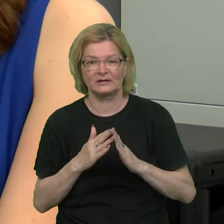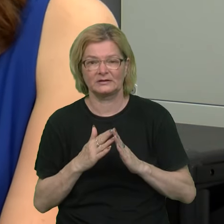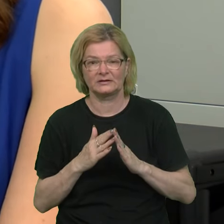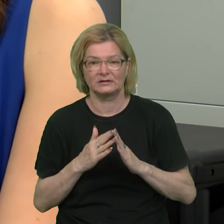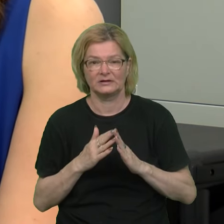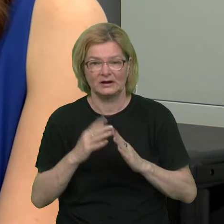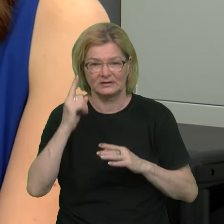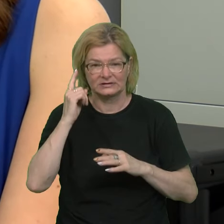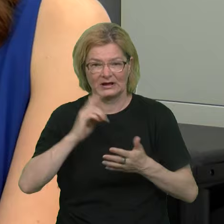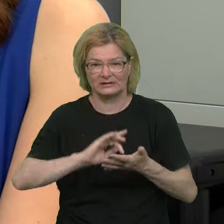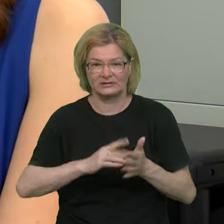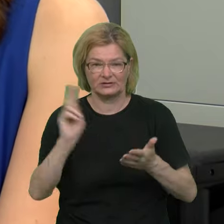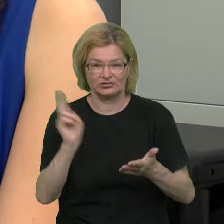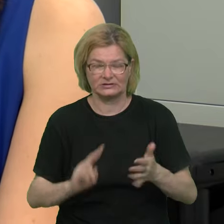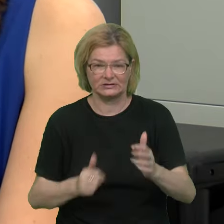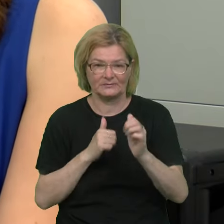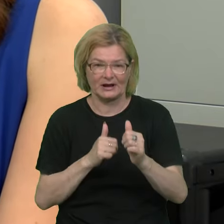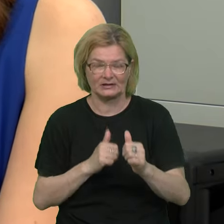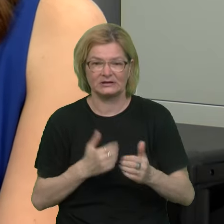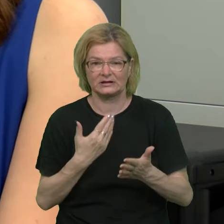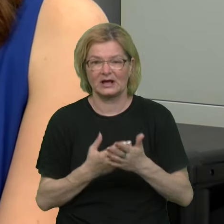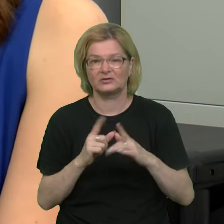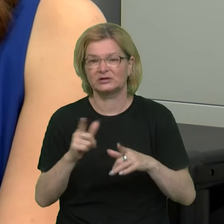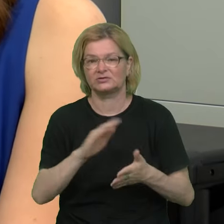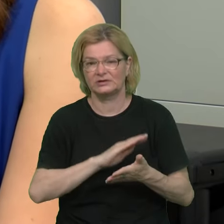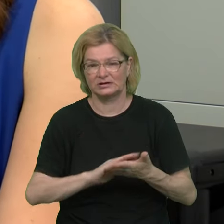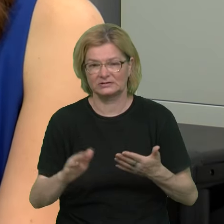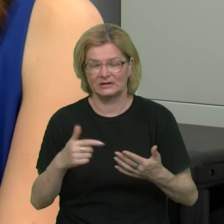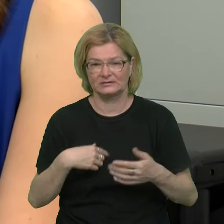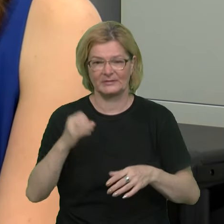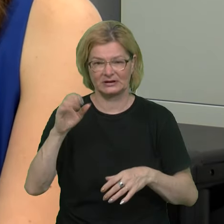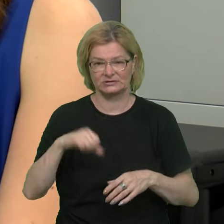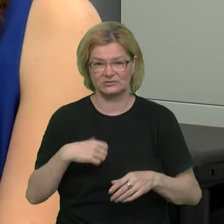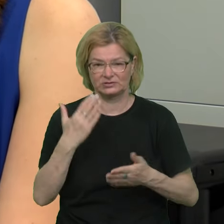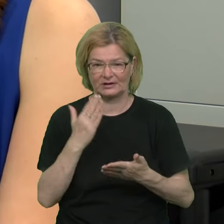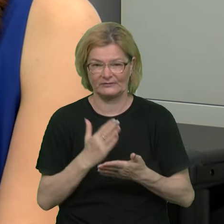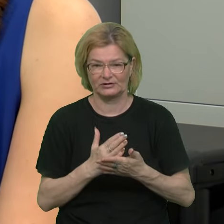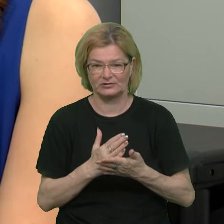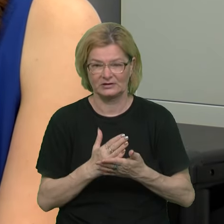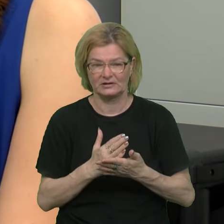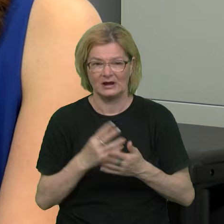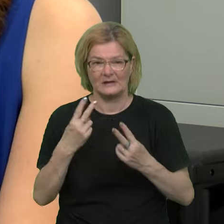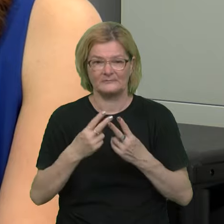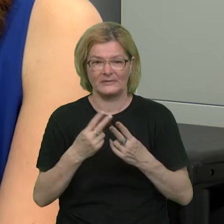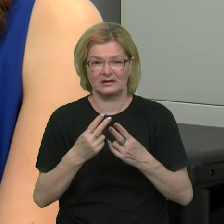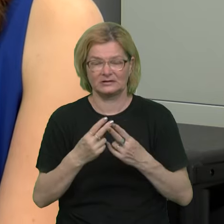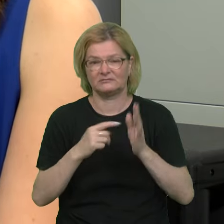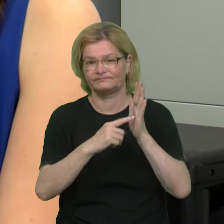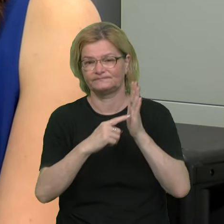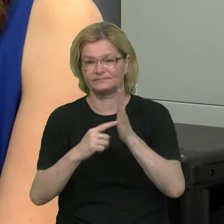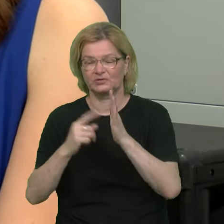mojoj domovini. Znate sve, ono, čitate, pratite, tako da to jednostavno, ja sam 15 godina već